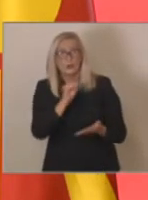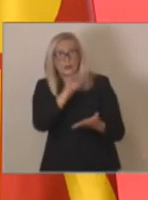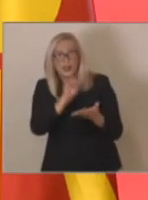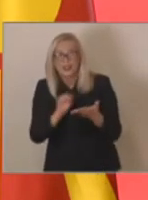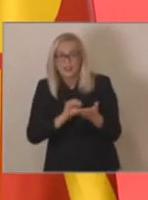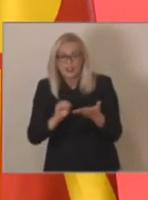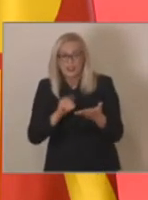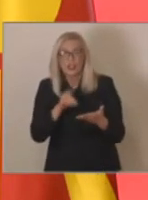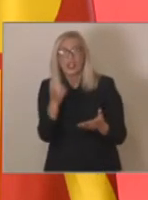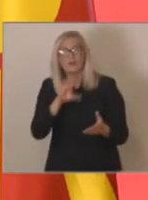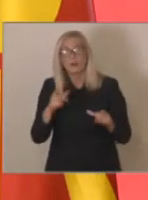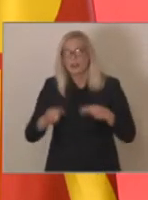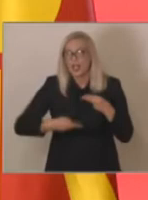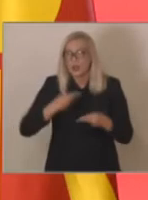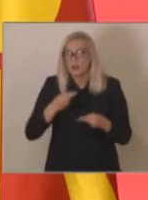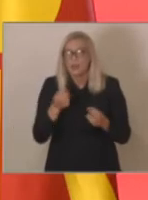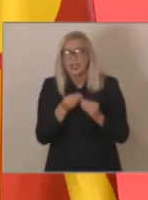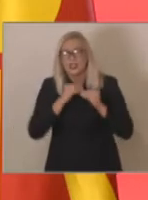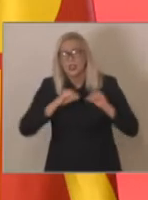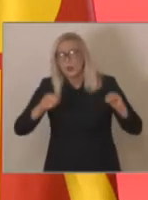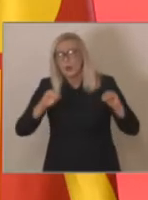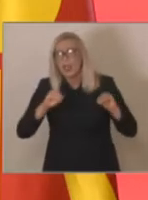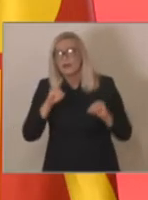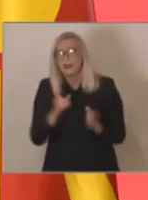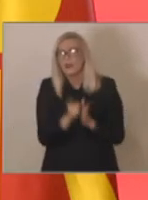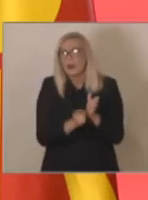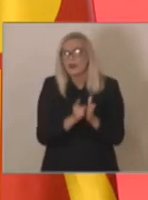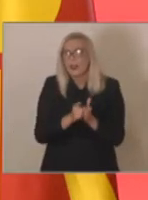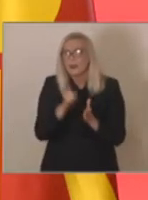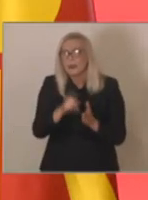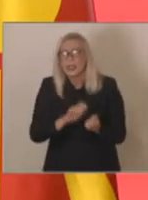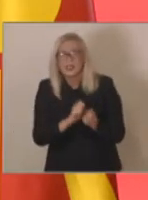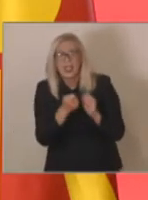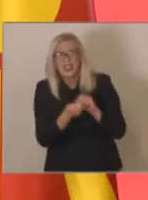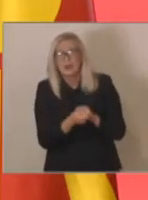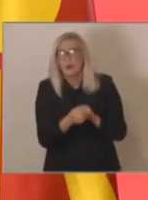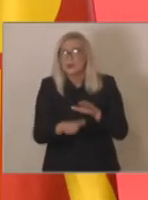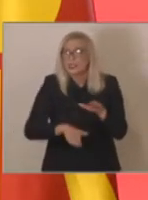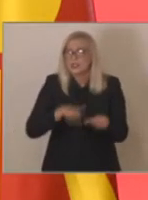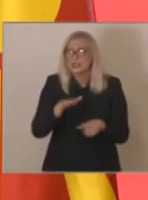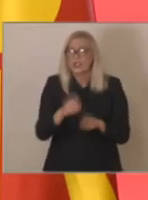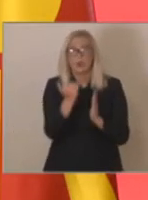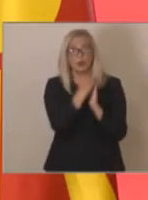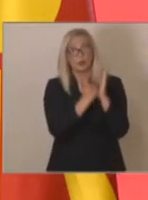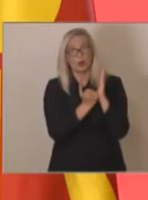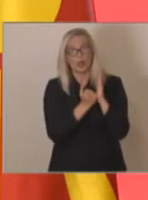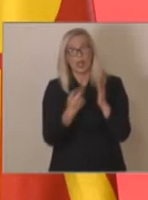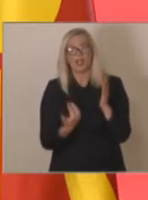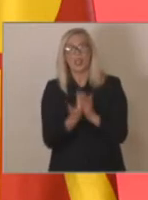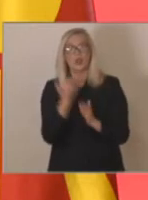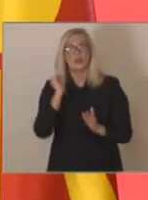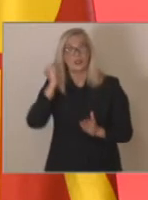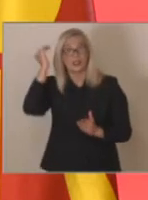Европската комисија се објавува во периодот на реафирмирање на реформските чекори и програмата на новата